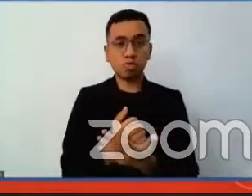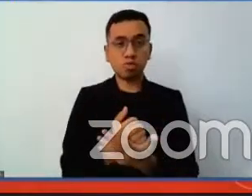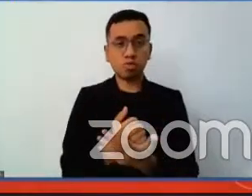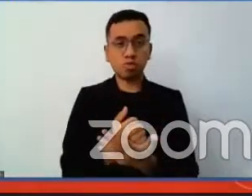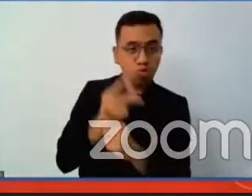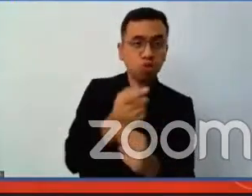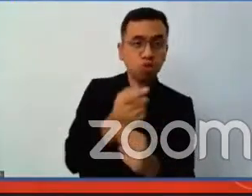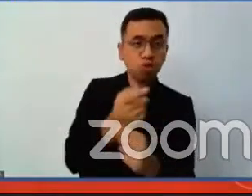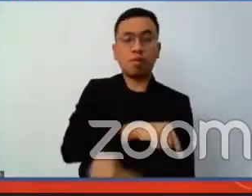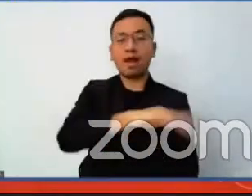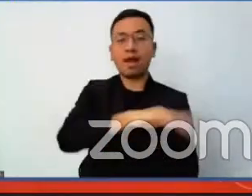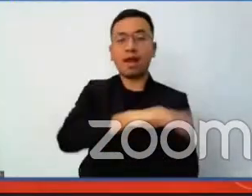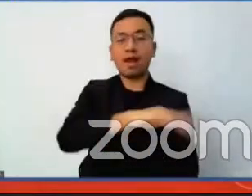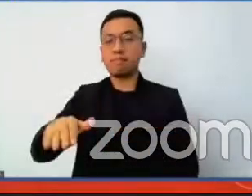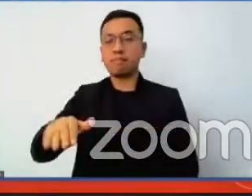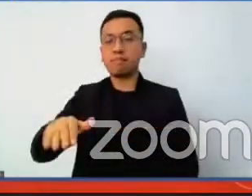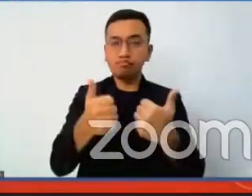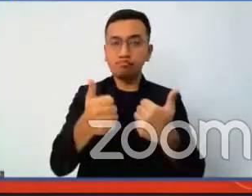lainnya